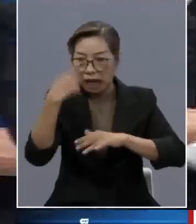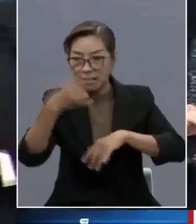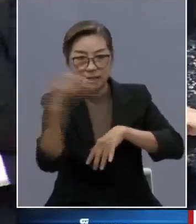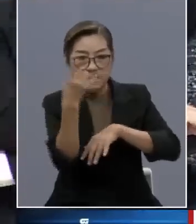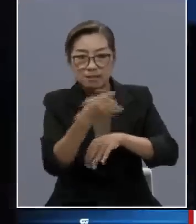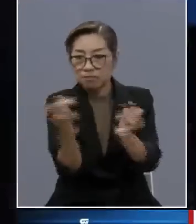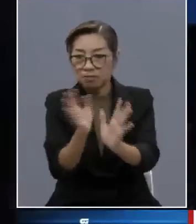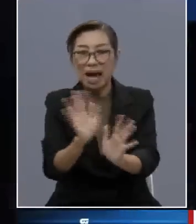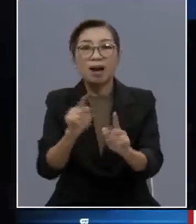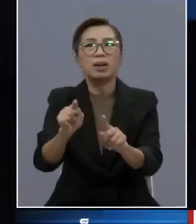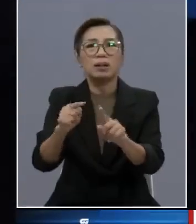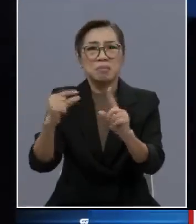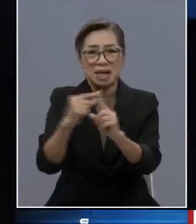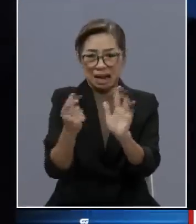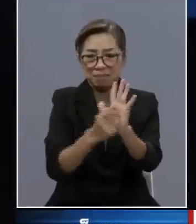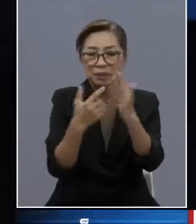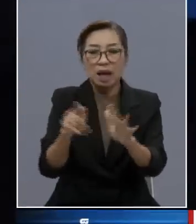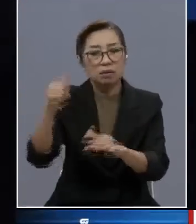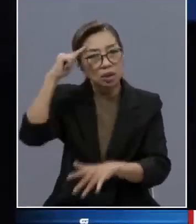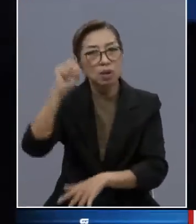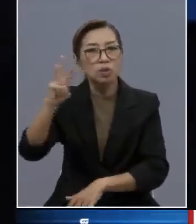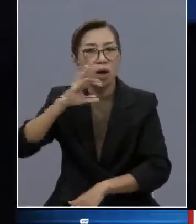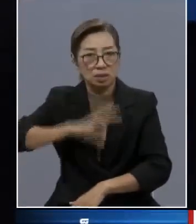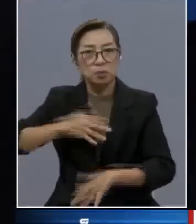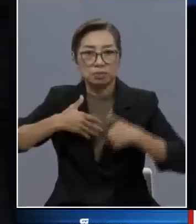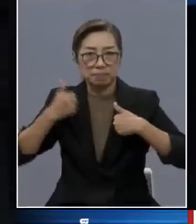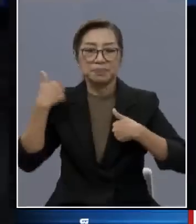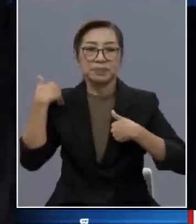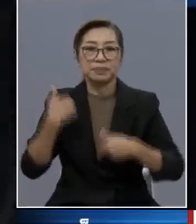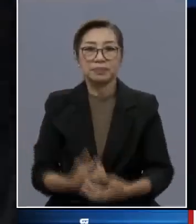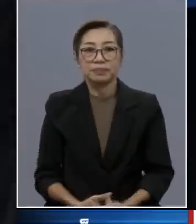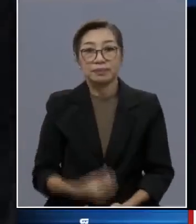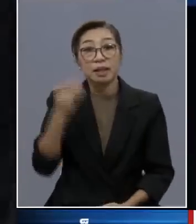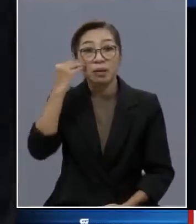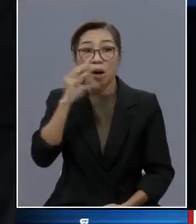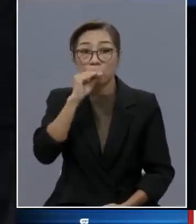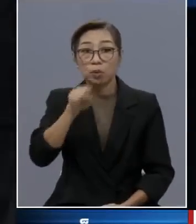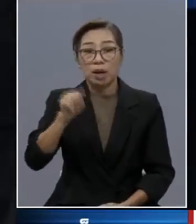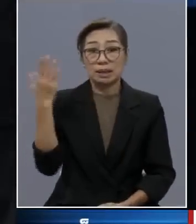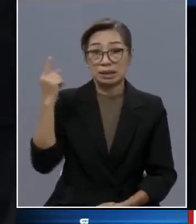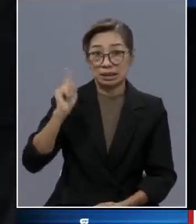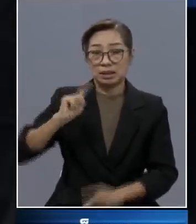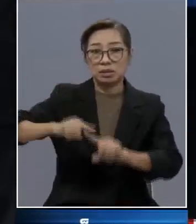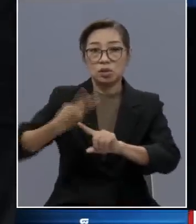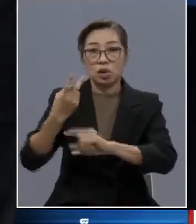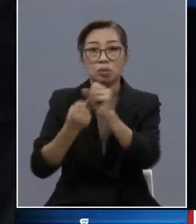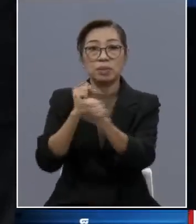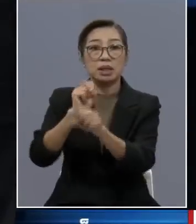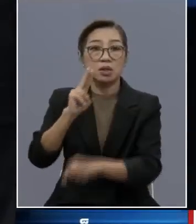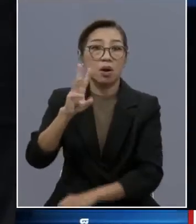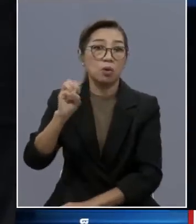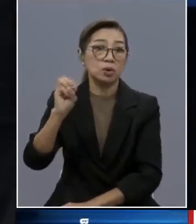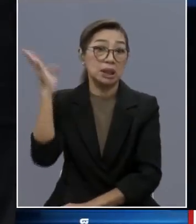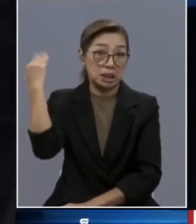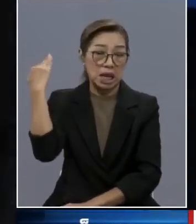มากสบายใจมากยิ่งขึ้นเดี๋ยวฟังช่วงนี้นะครับที่คุณพิธาพูดไว ้กุมภา64เราก็ได้ยื่นเข้าไ